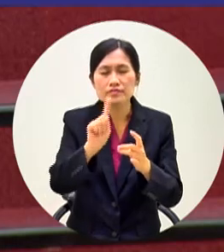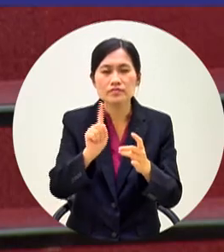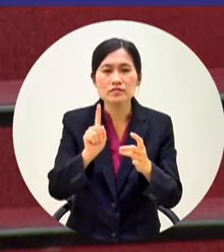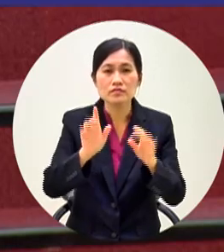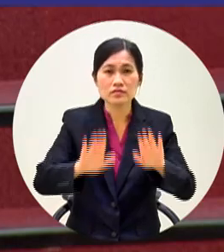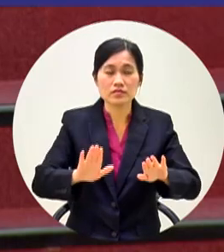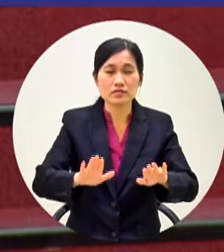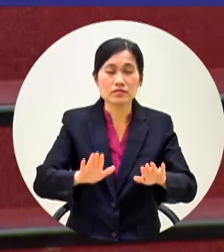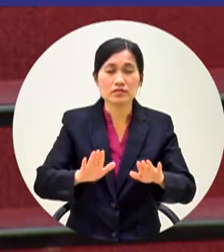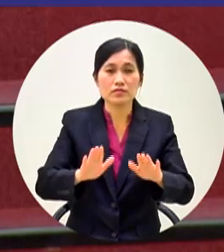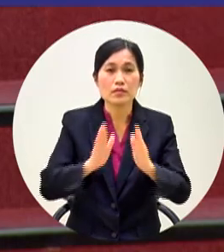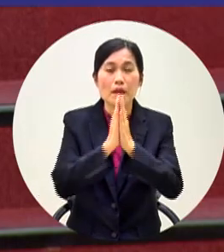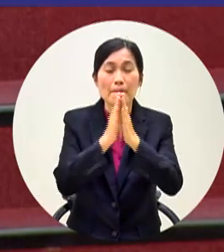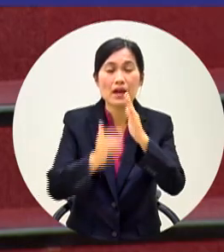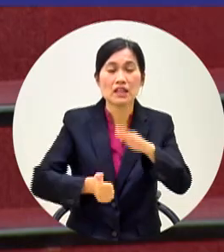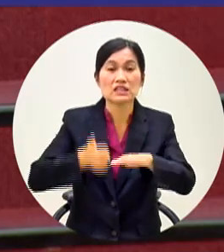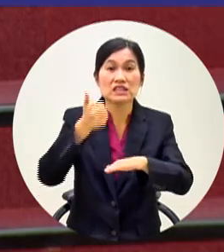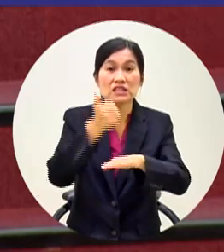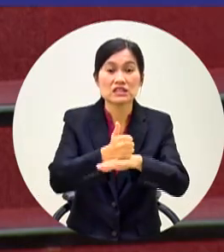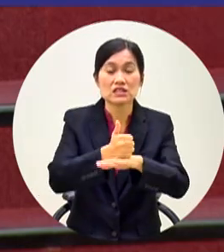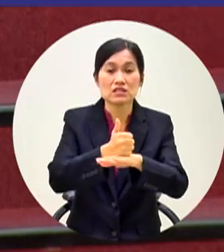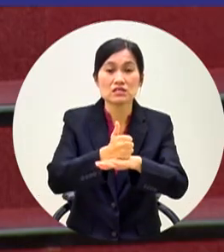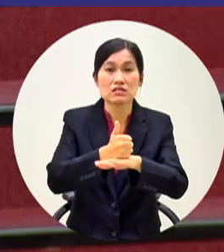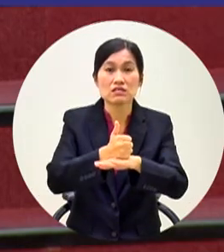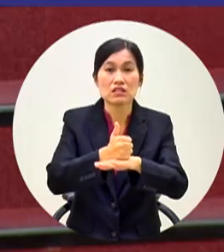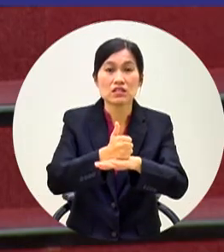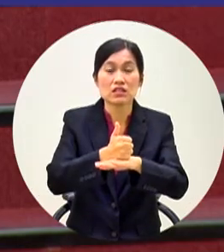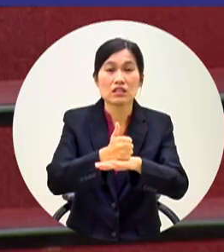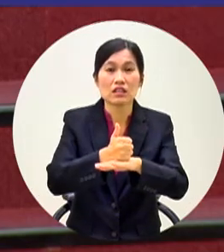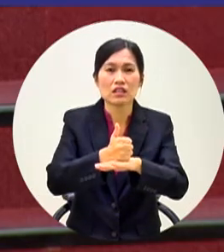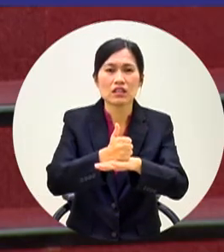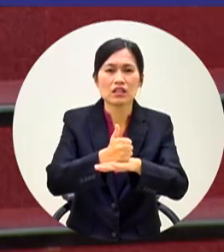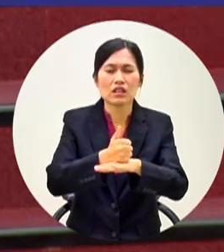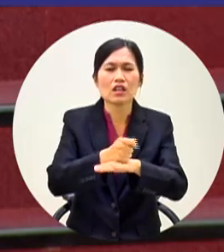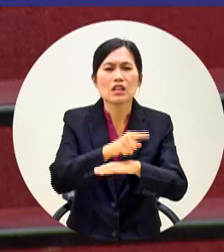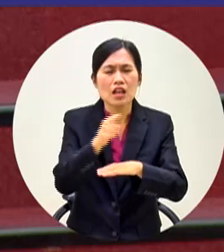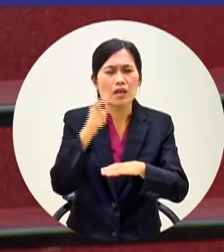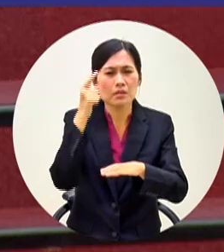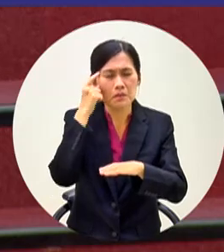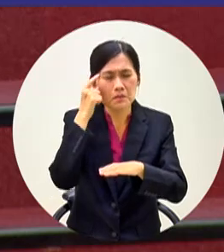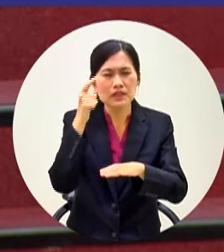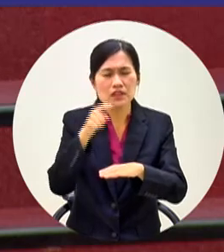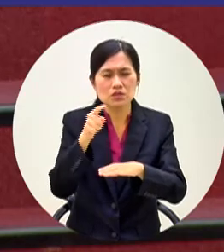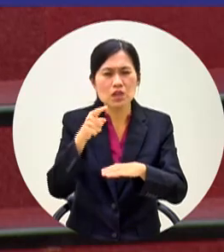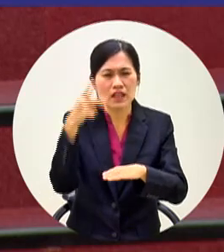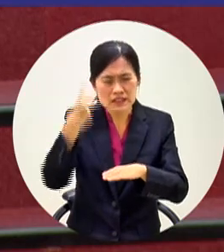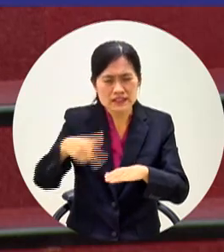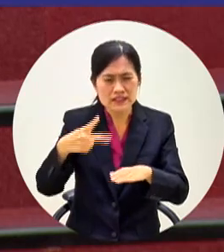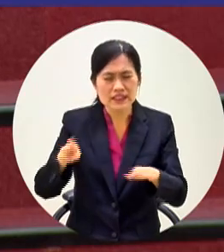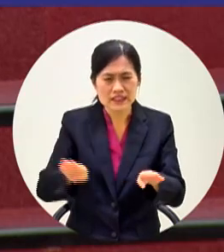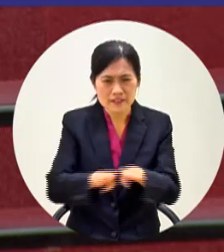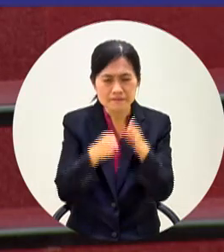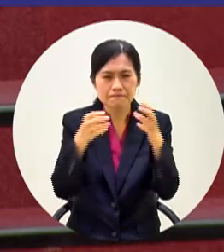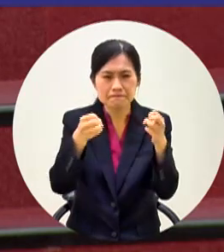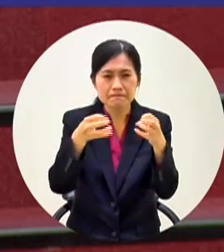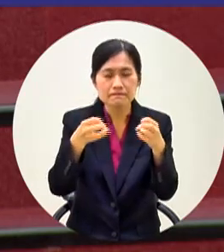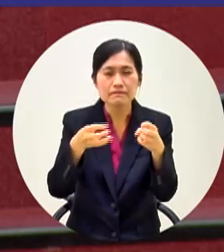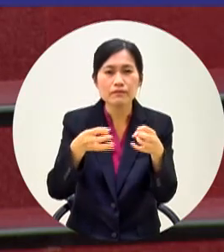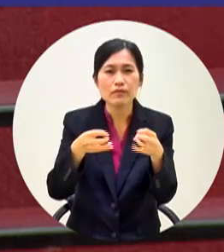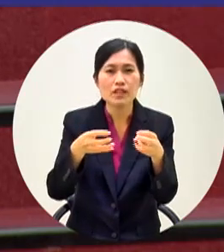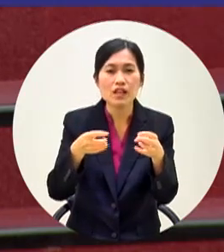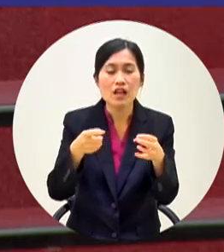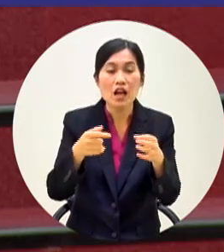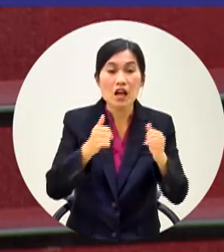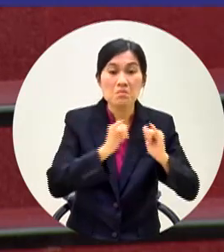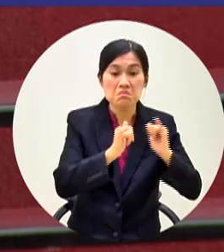呢很多人都有一个声音，就是应该要重启谈判。因为呢，事实上我们人民即便呢牺牲了健